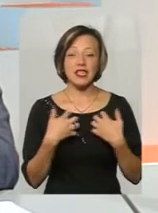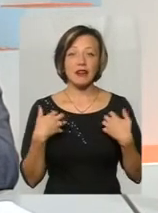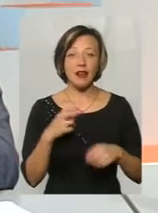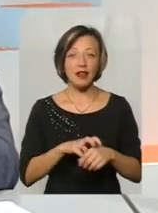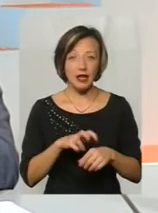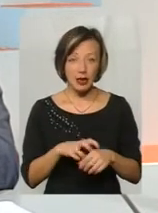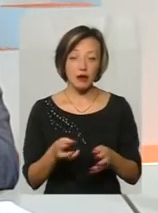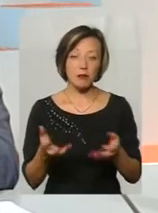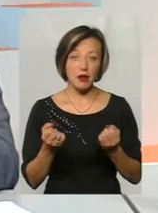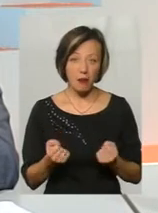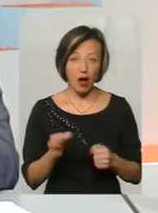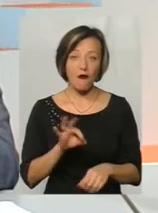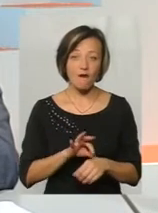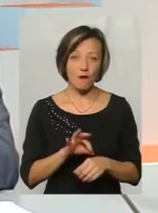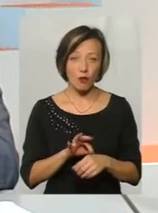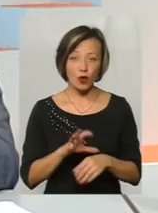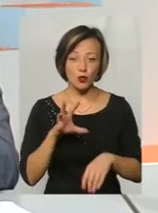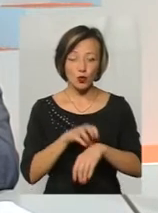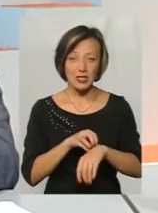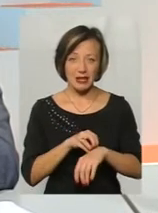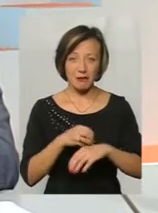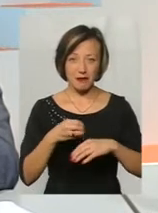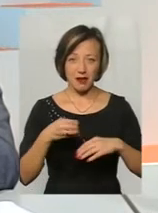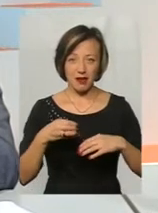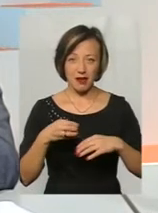прийомі приймає хворих з кусаними ранами,